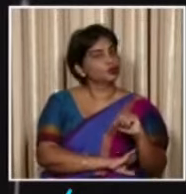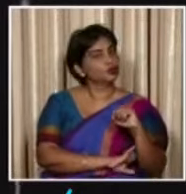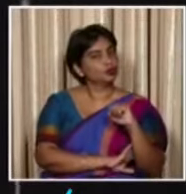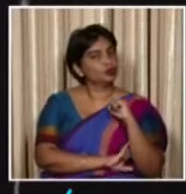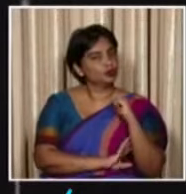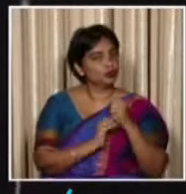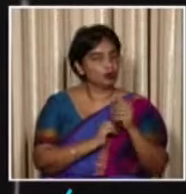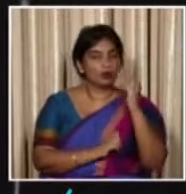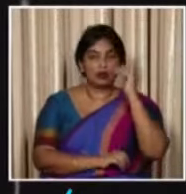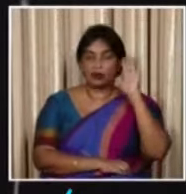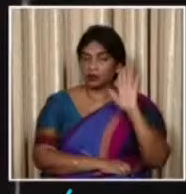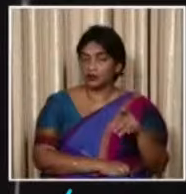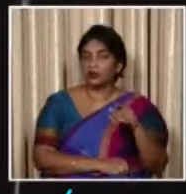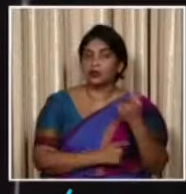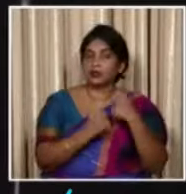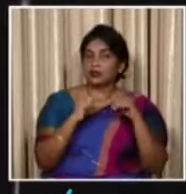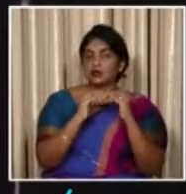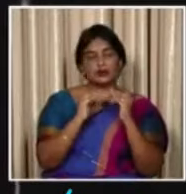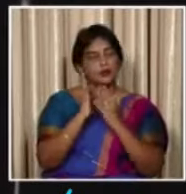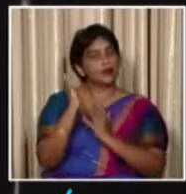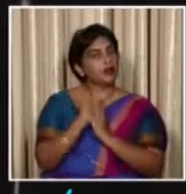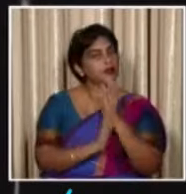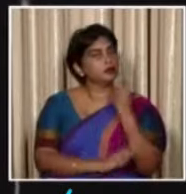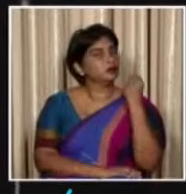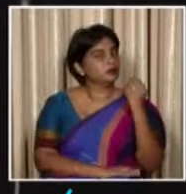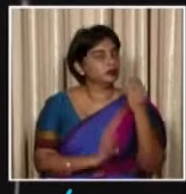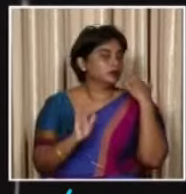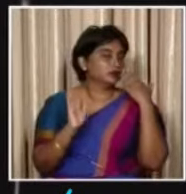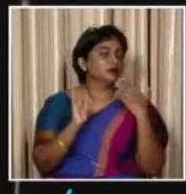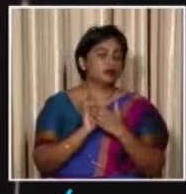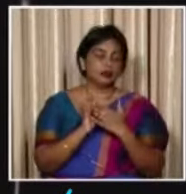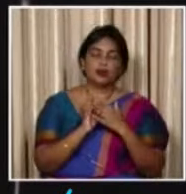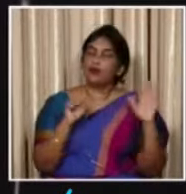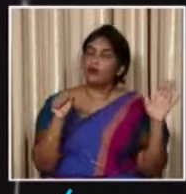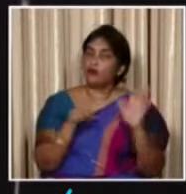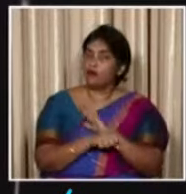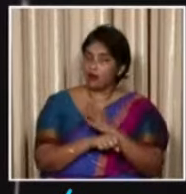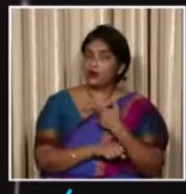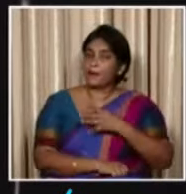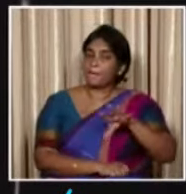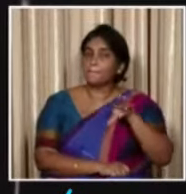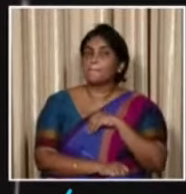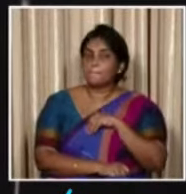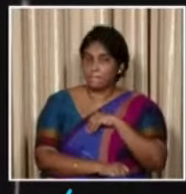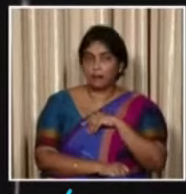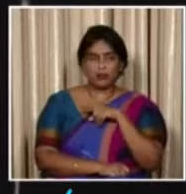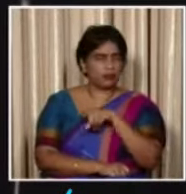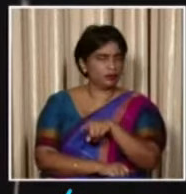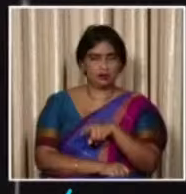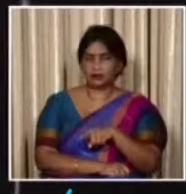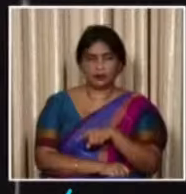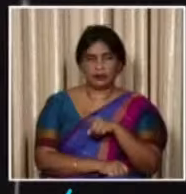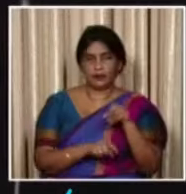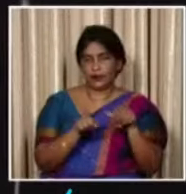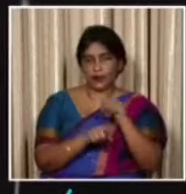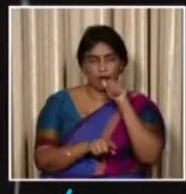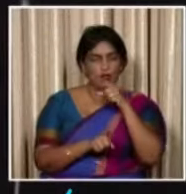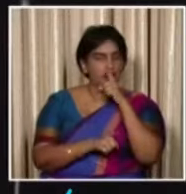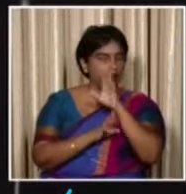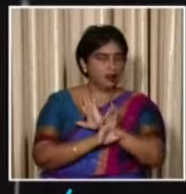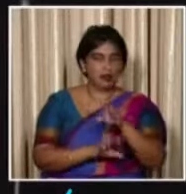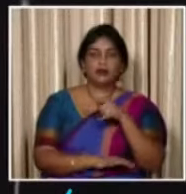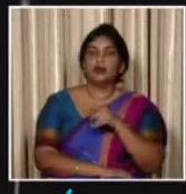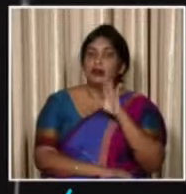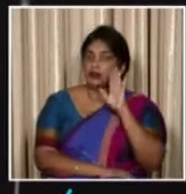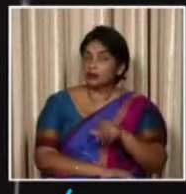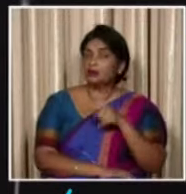ගැන්වීම කාන්තාවන්ට සමාන අයිතිවාසිකම් ලබා දීම ගැන අපි සම්පූර්ණයෙන්ම එකඟයි. ඒකේ කිසිම කතාවක් නැහැ.